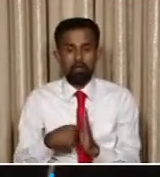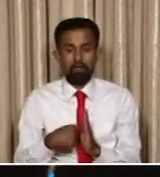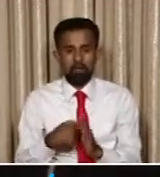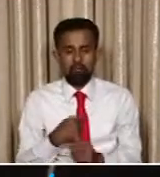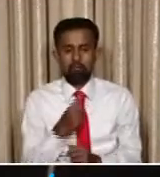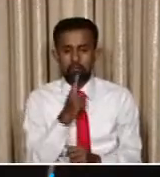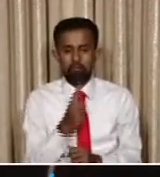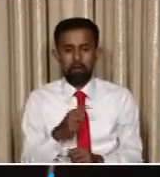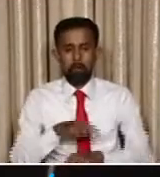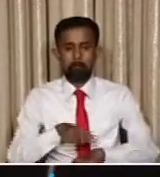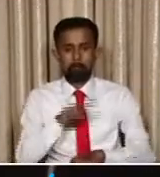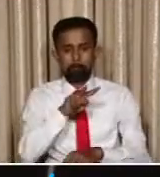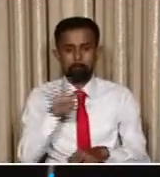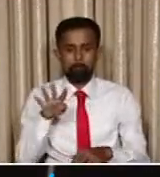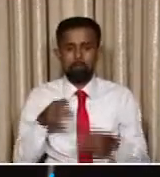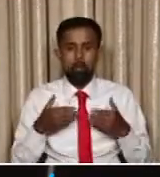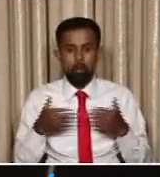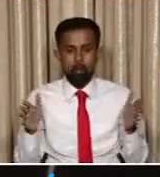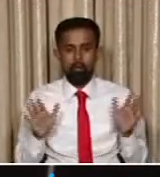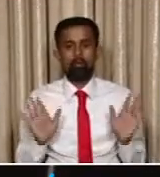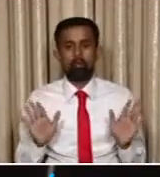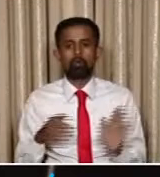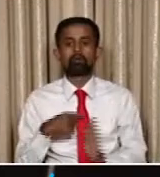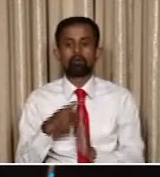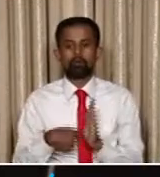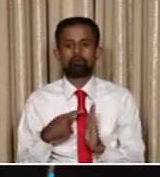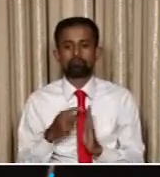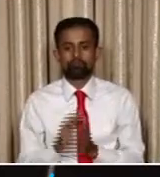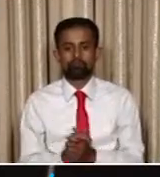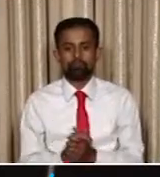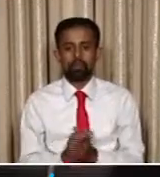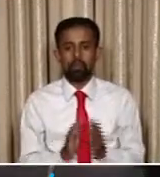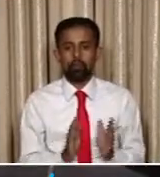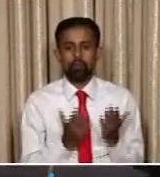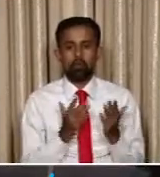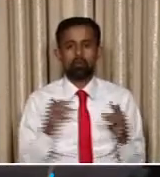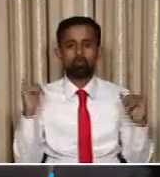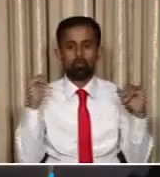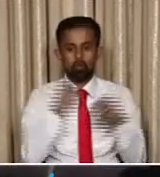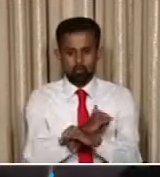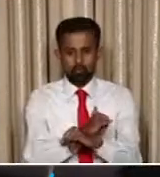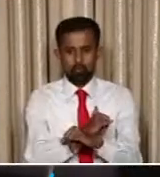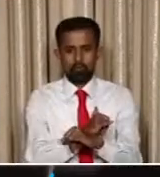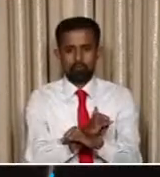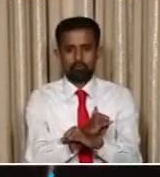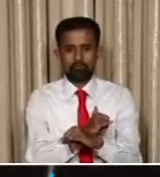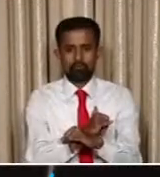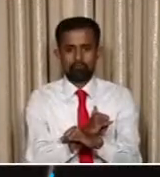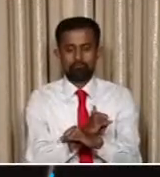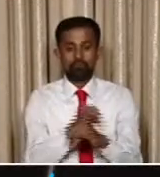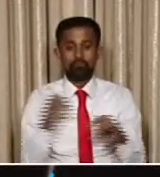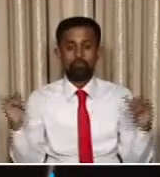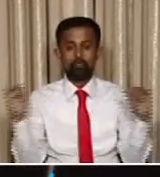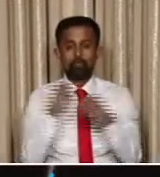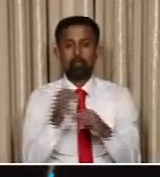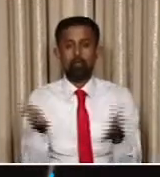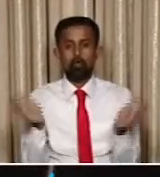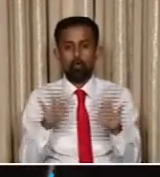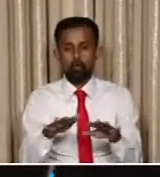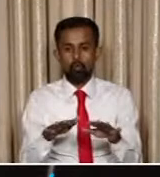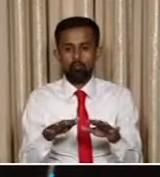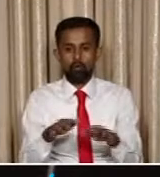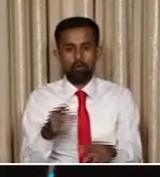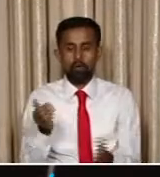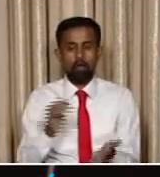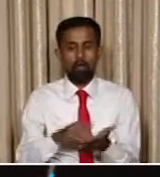විශ්වාස කරන්නේ පැය 24 පුරාම ඇරලා තියන්න ඕන රටක්. පටන් ගන්න ගුවන් තොටුපළින්. ගුවන් තොටුපළ අපි නැවතත් හිතන්න